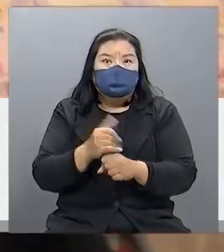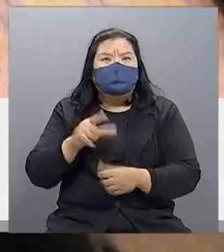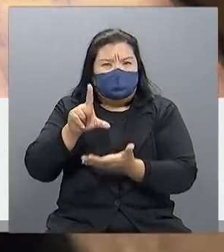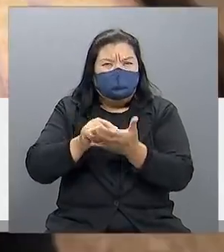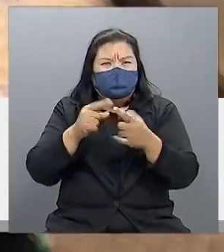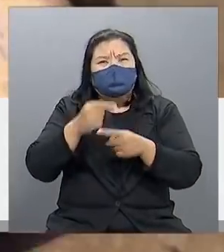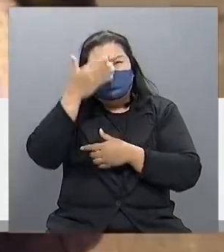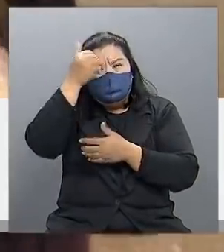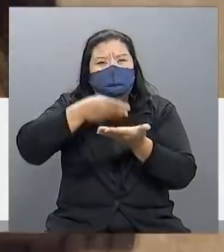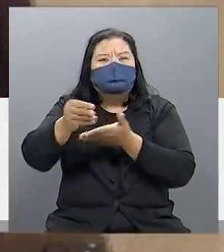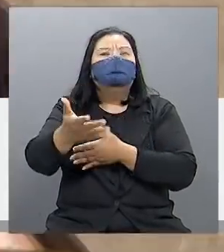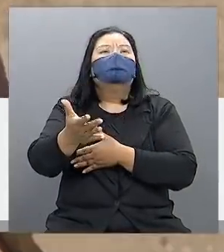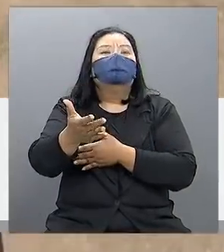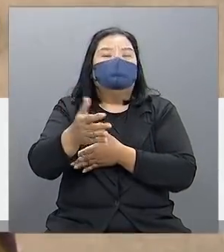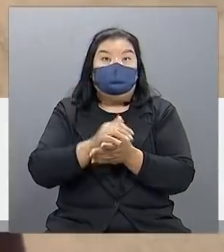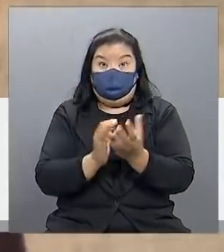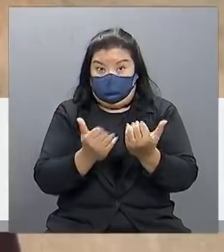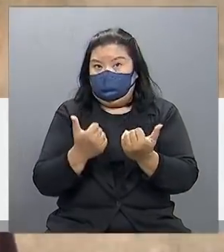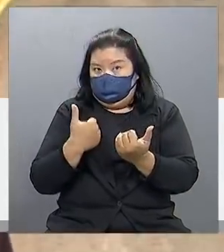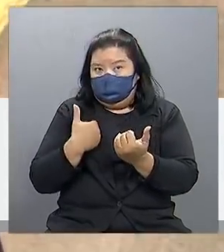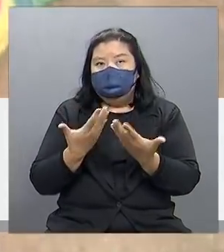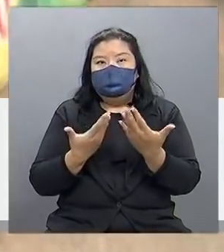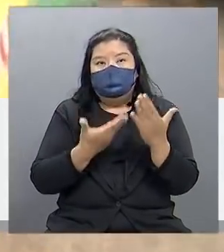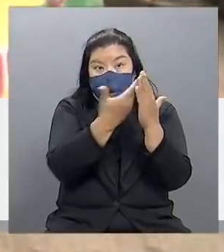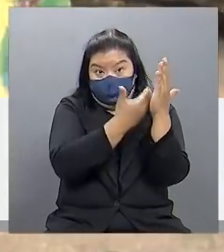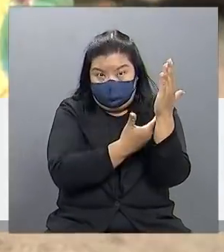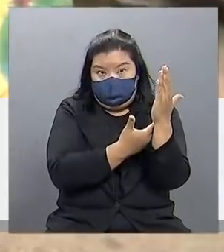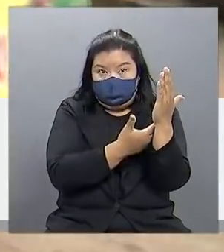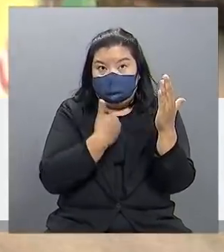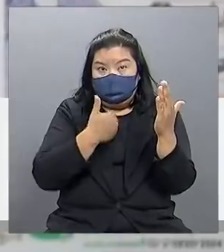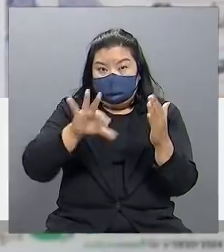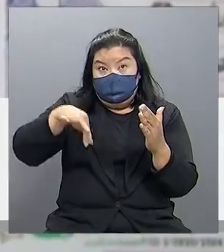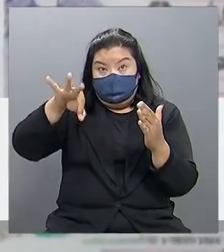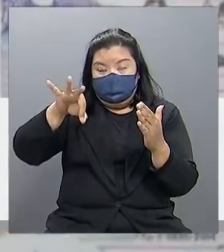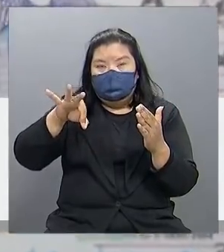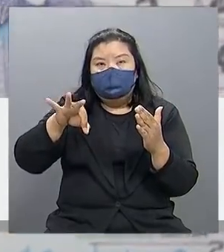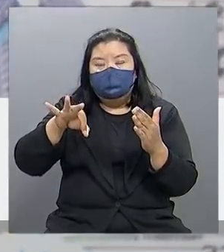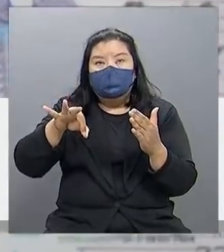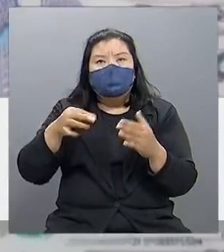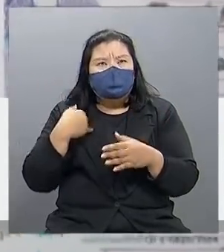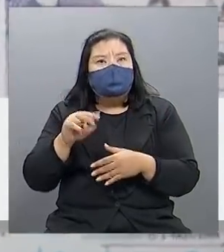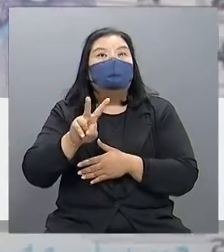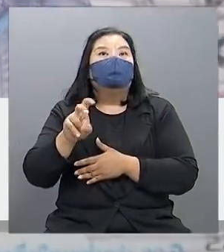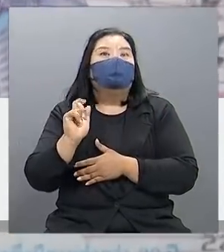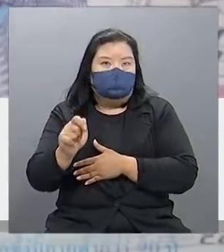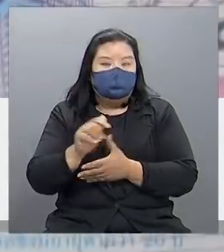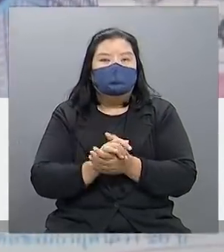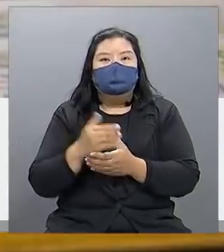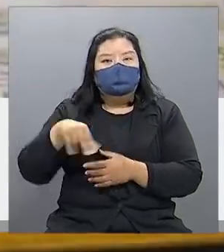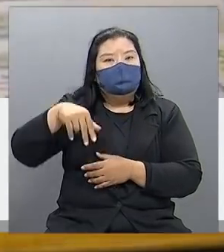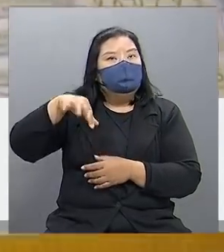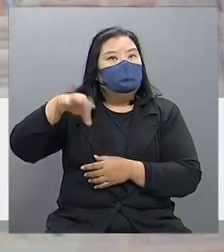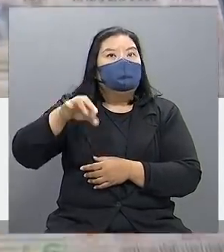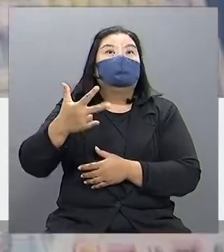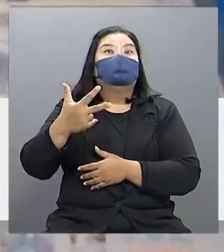นี้ราคาสลากแบบชุดอยู่ที่ชุด2ใบก็จะอยู่ที่200บาทชุด3ใบเนี่ยก็300บาทชุด5